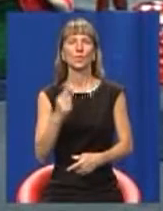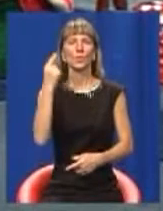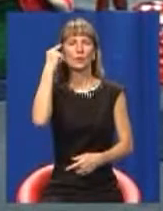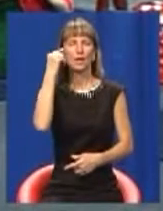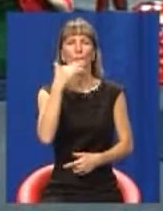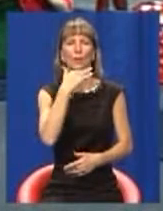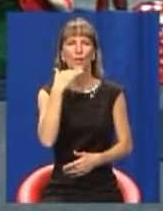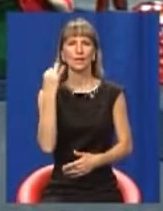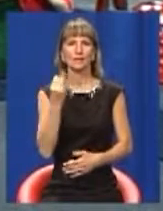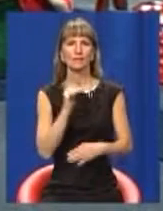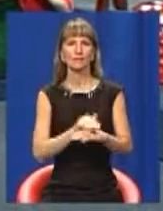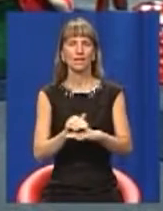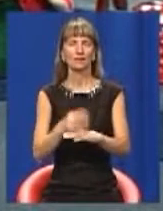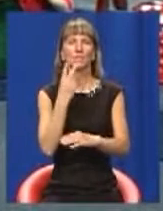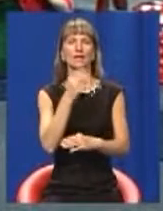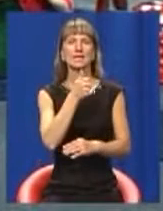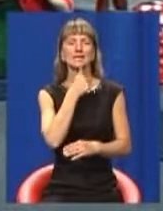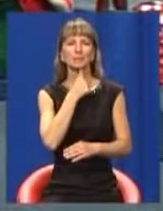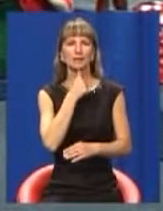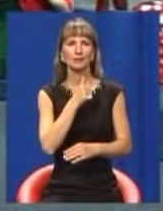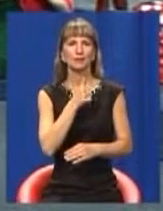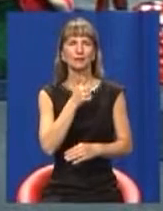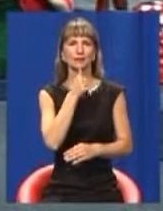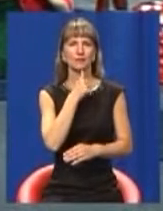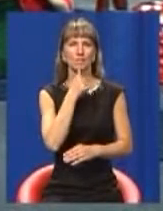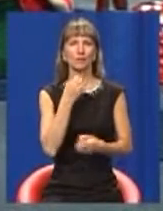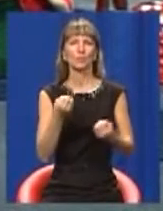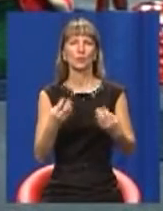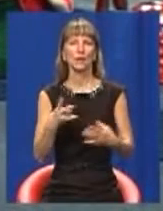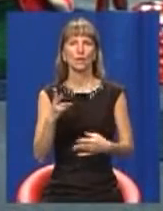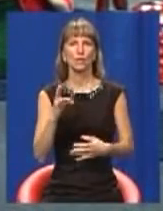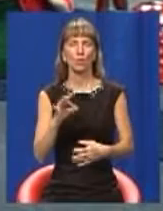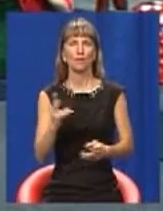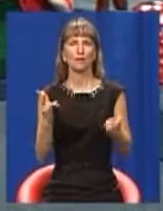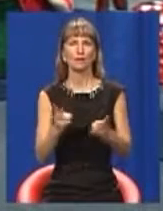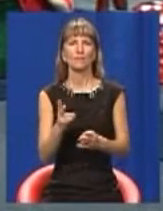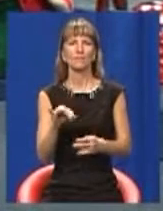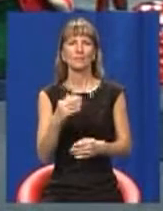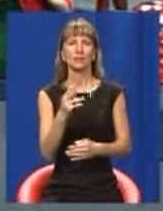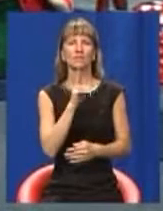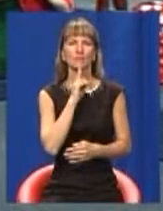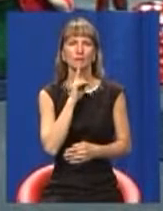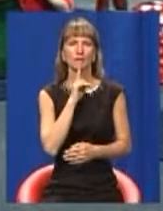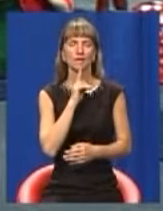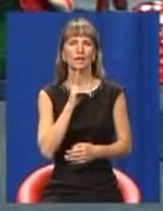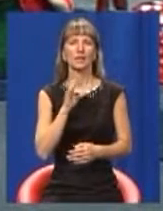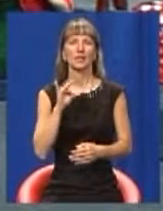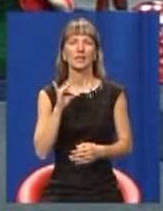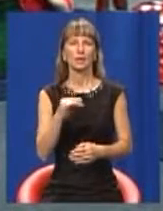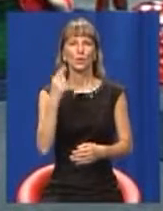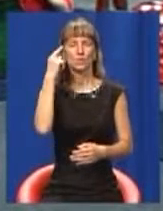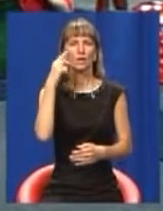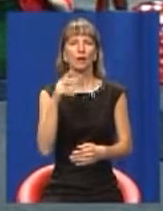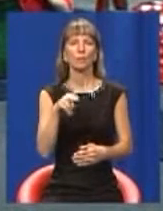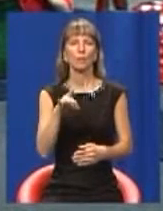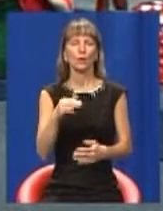дізналися багато цікавих фактів. Подивилися експеримент. Начебто експеримент простий, але потребує від вас максимальної концентрації. Дізналися про